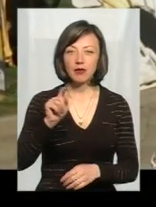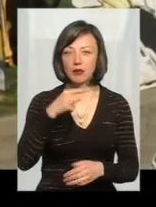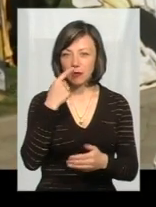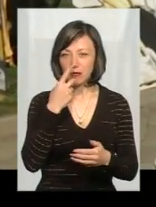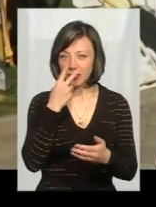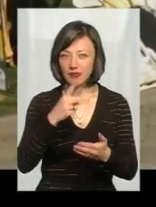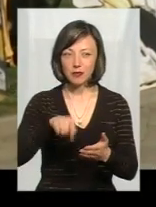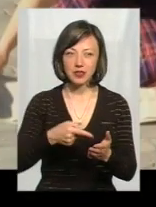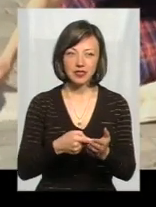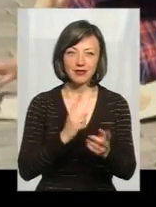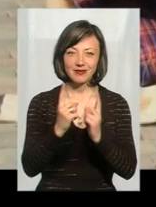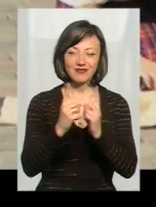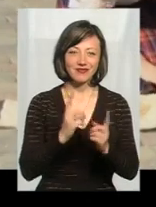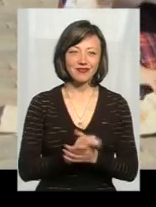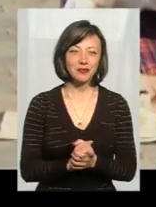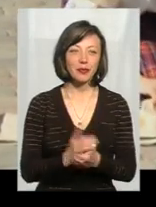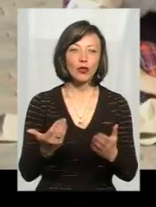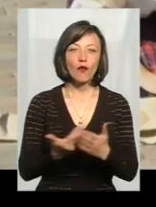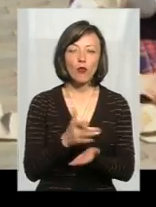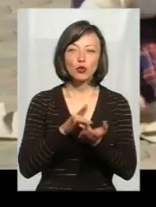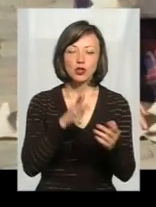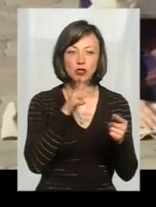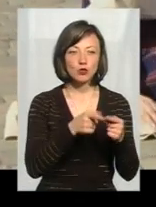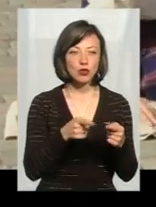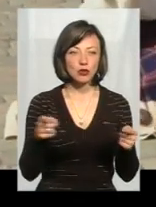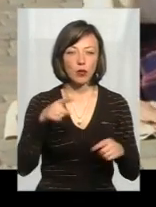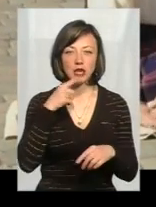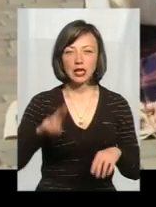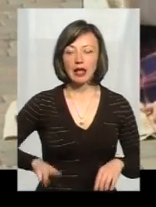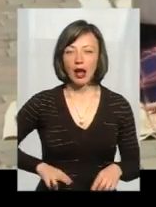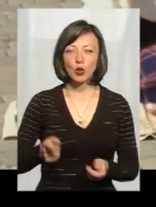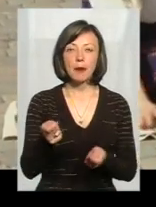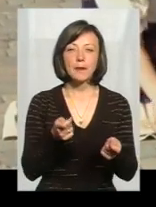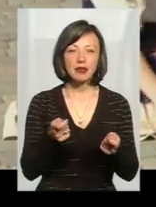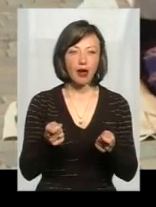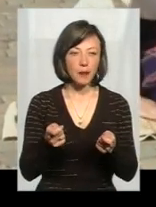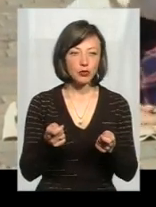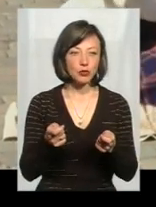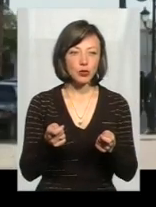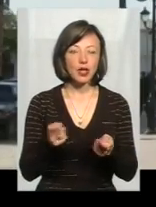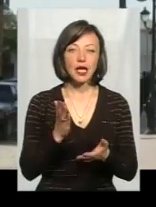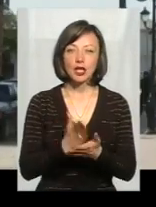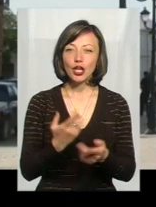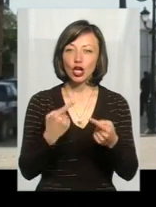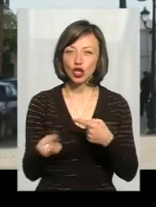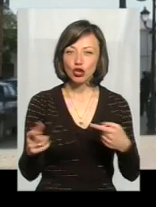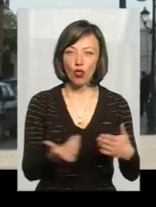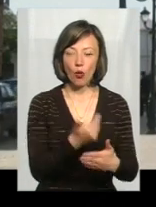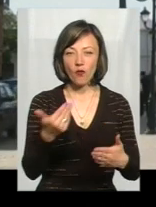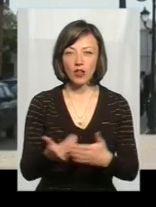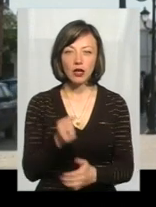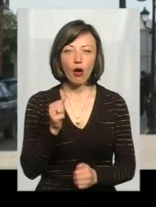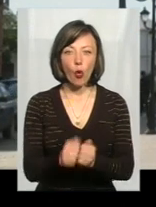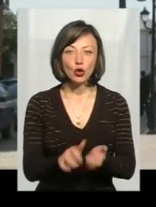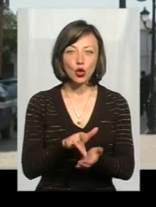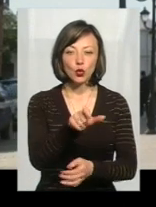дивляться перехожі. У новому туристичному сезоні, каже директор департаменту гуманітарної політики Альона Козема, є й інші новинки, щоб кожен